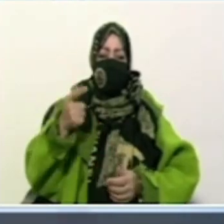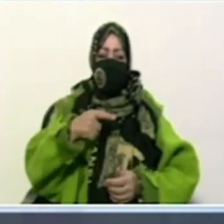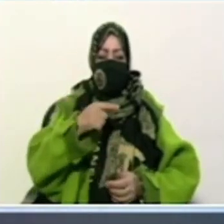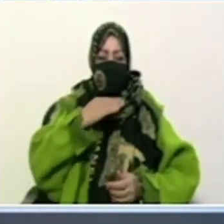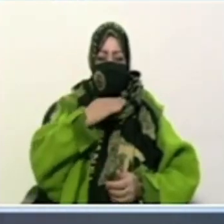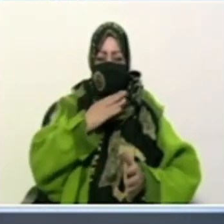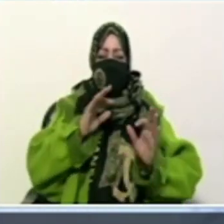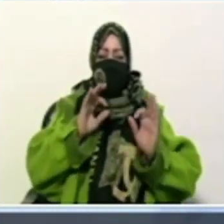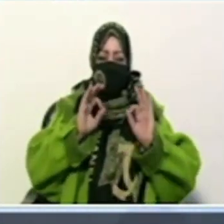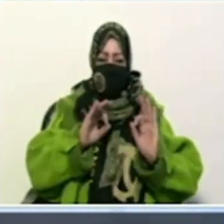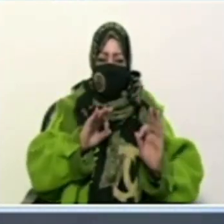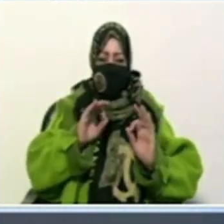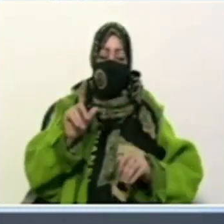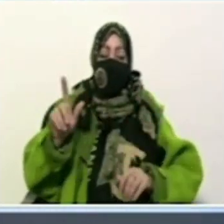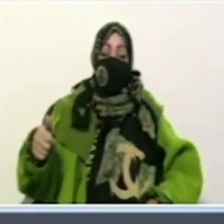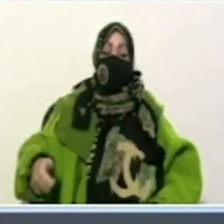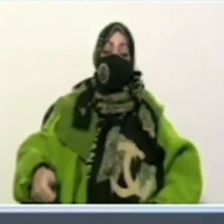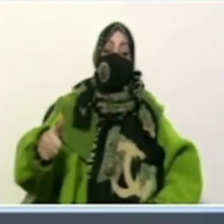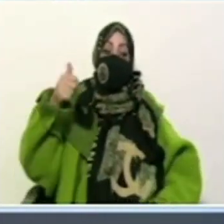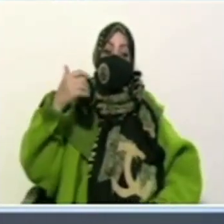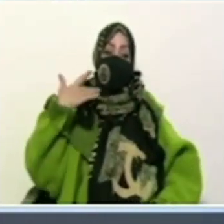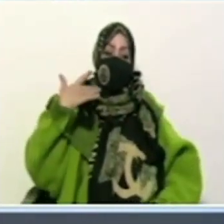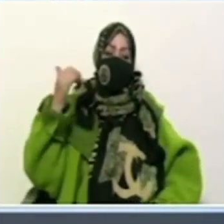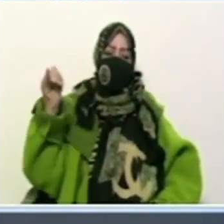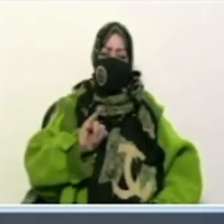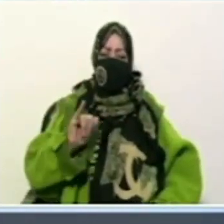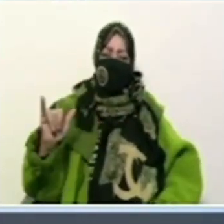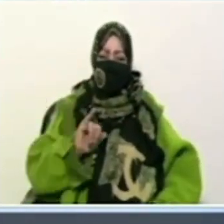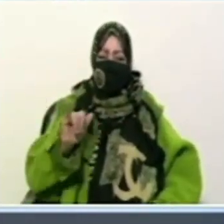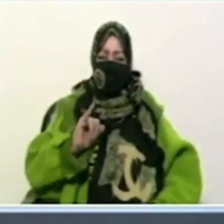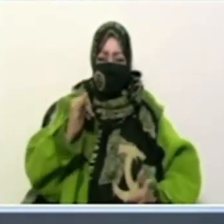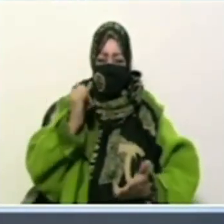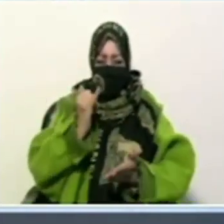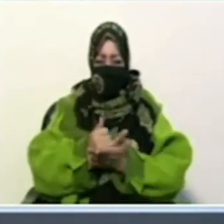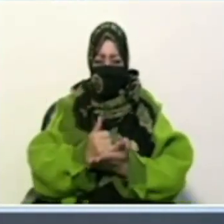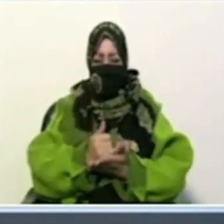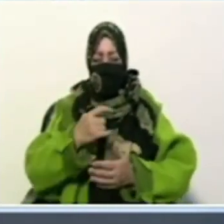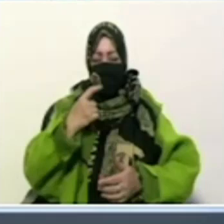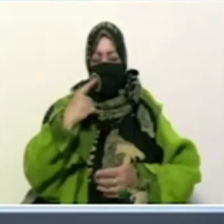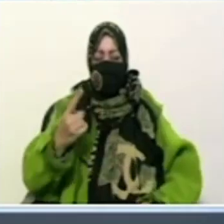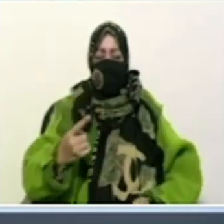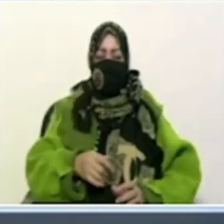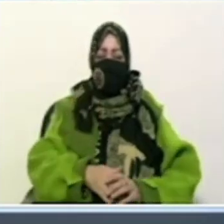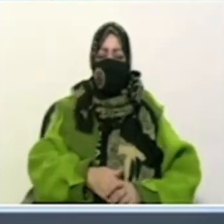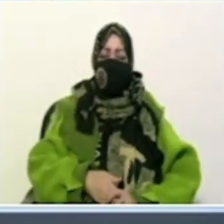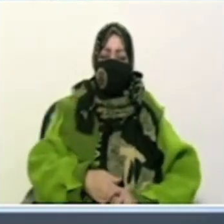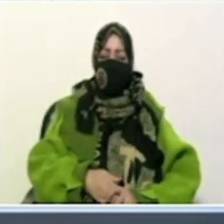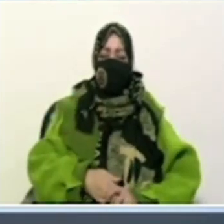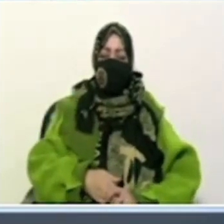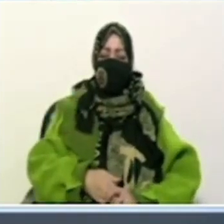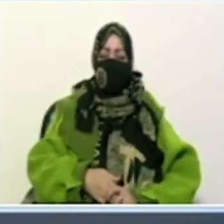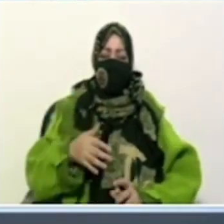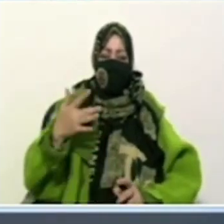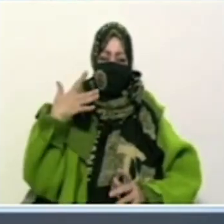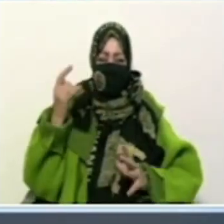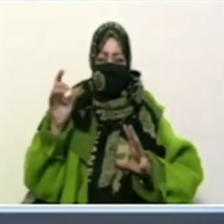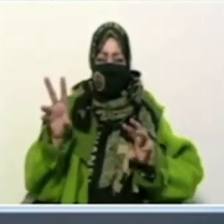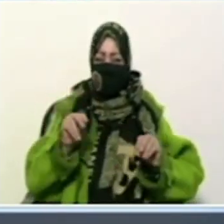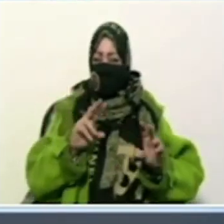يعني الأضحية نص علماء على أنها سنة مؤكدة يطالب بها من قادر